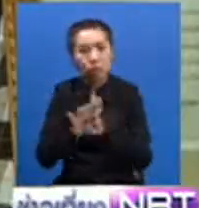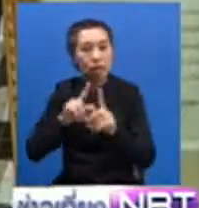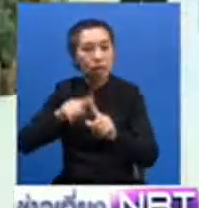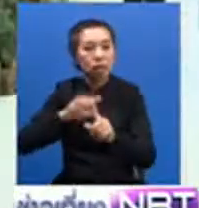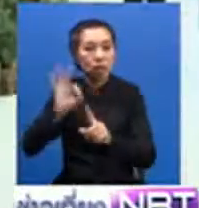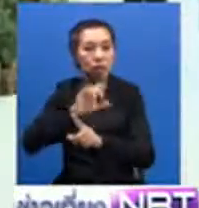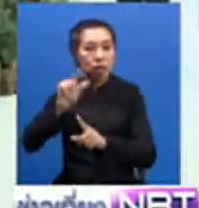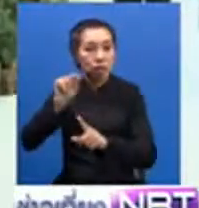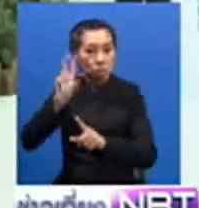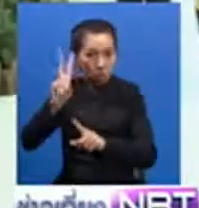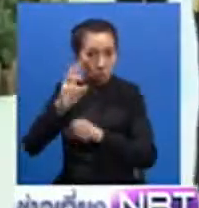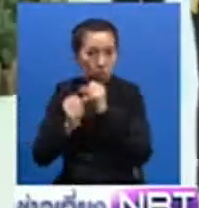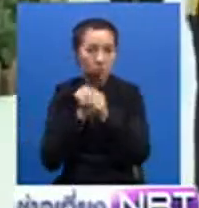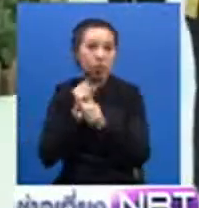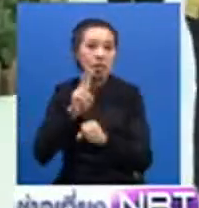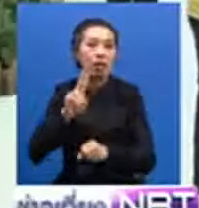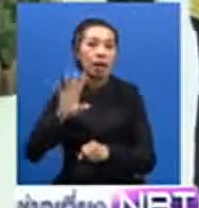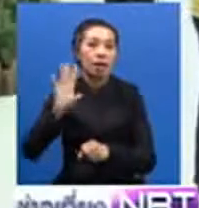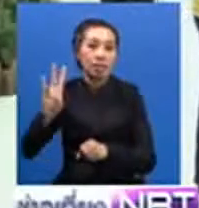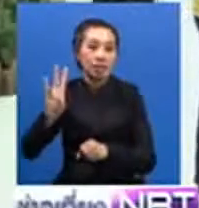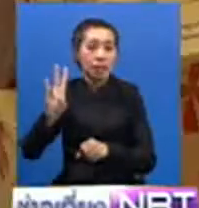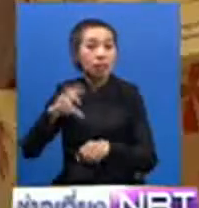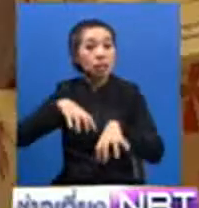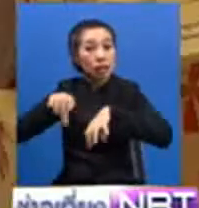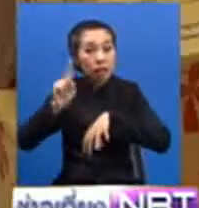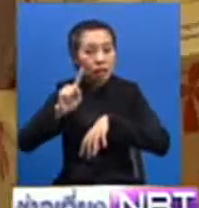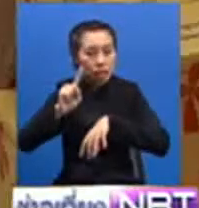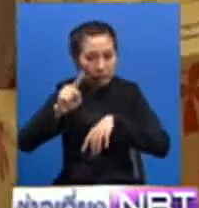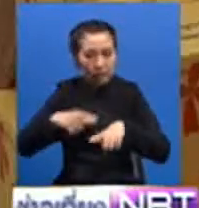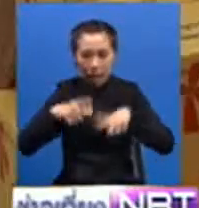กันยายน2557บริเวณลาน